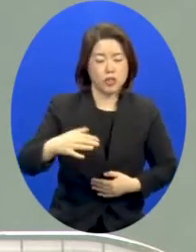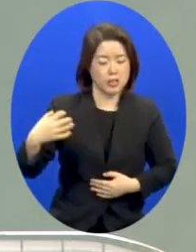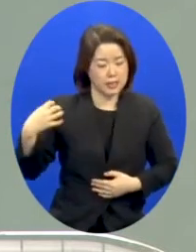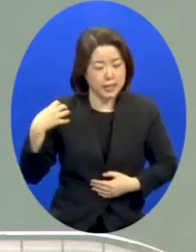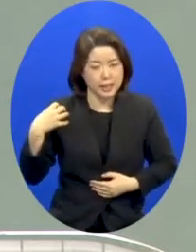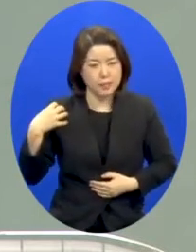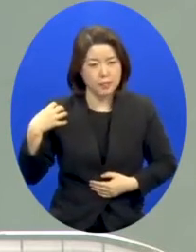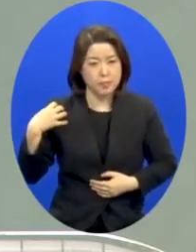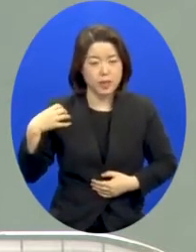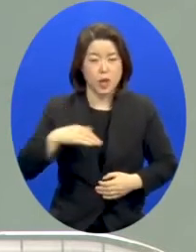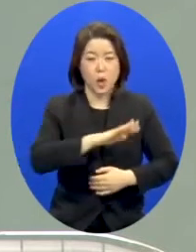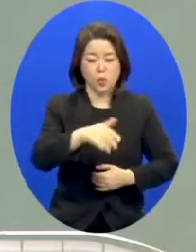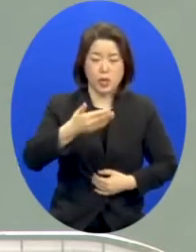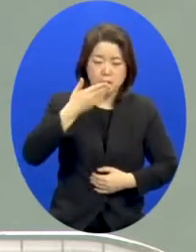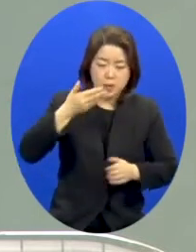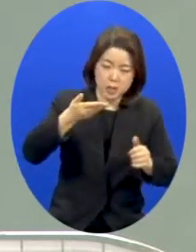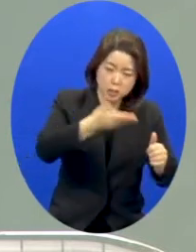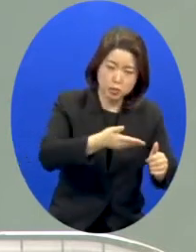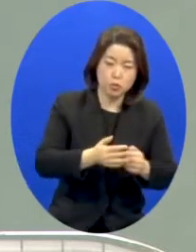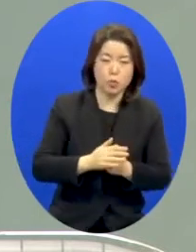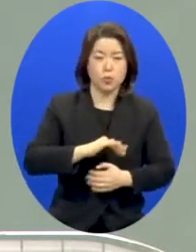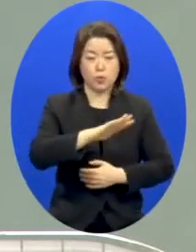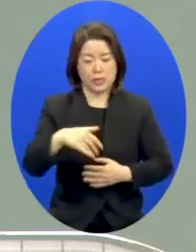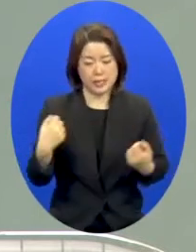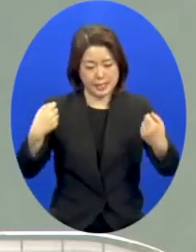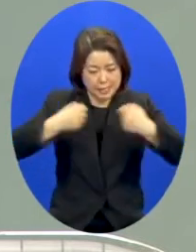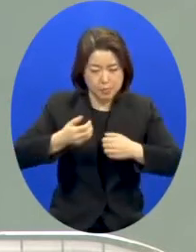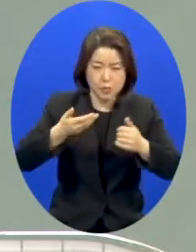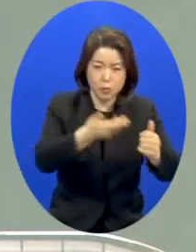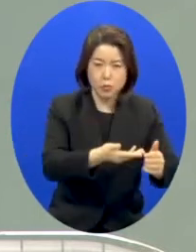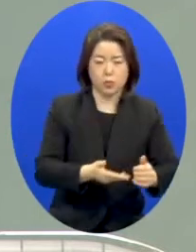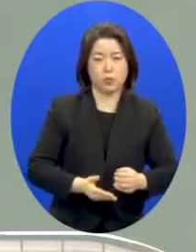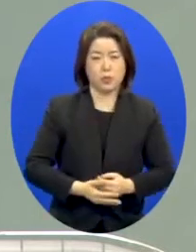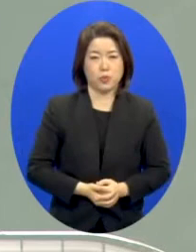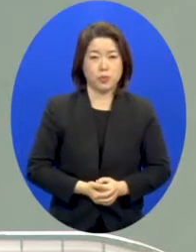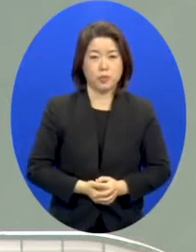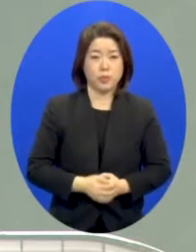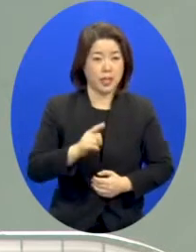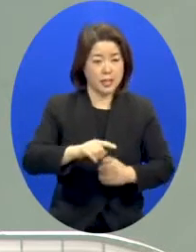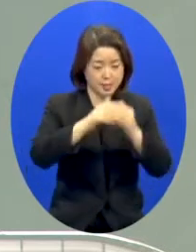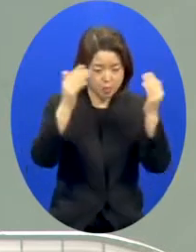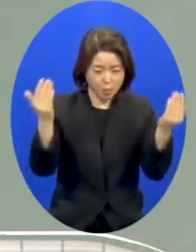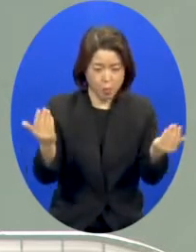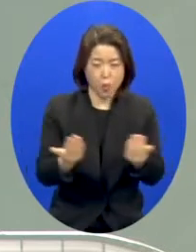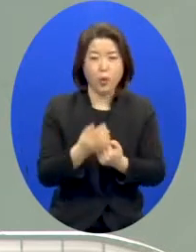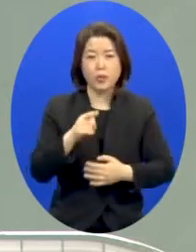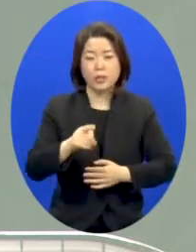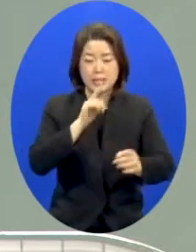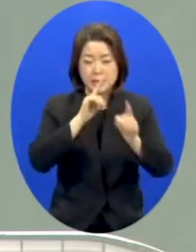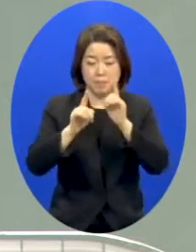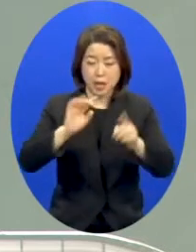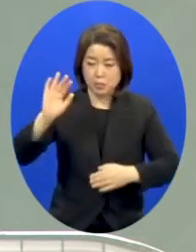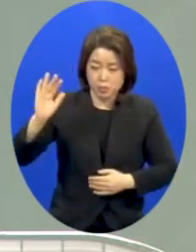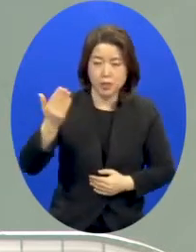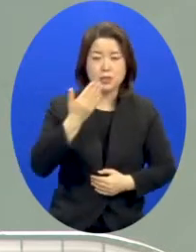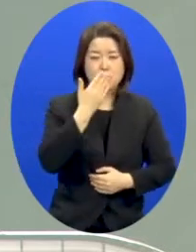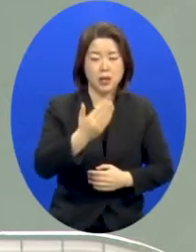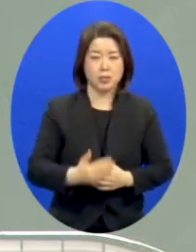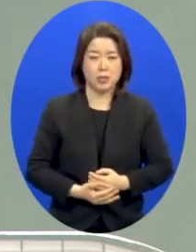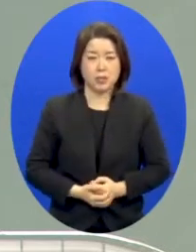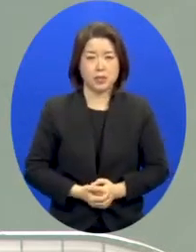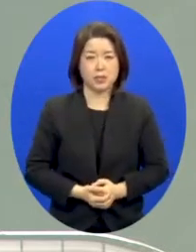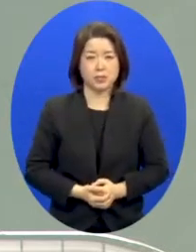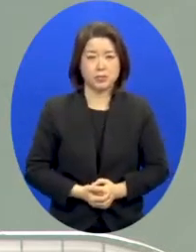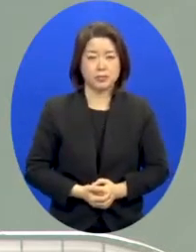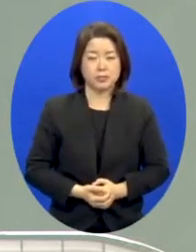우리를 먹이시고 우리를 이 피시는 다고 하셨어요 이 모든 것들이 말씀으로 되어 진다는 거죠